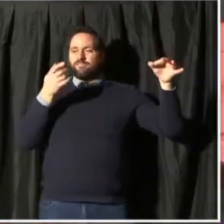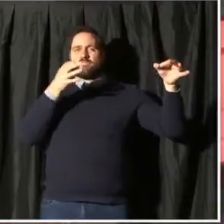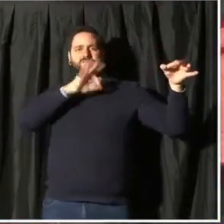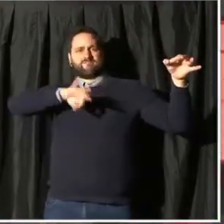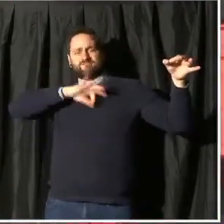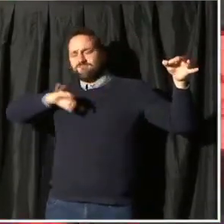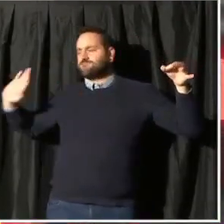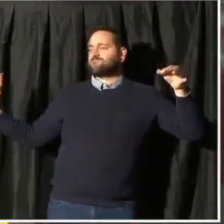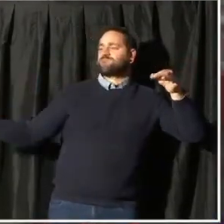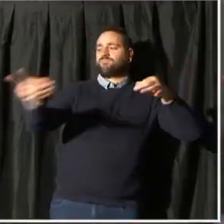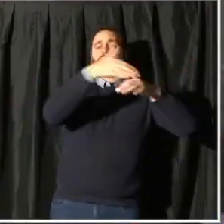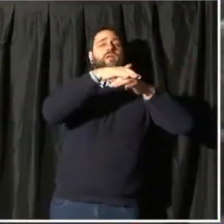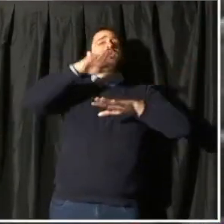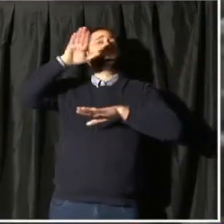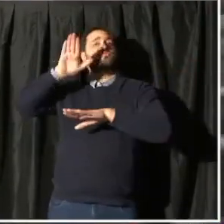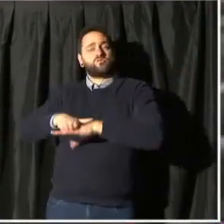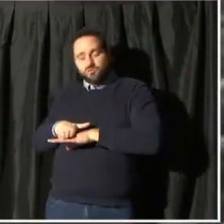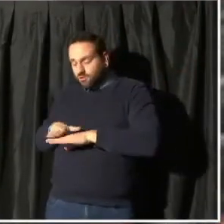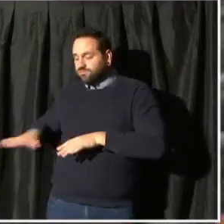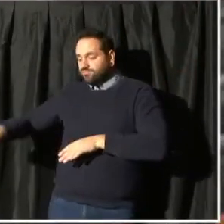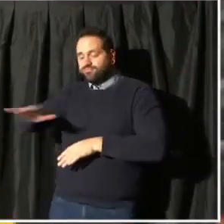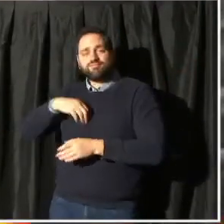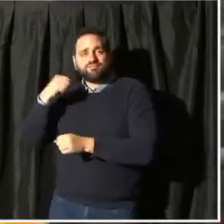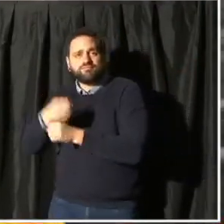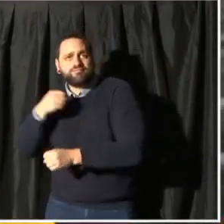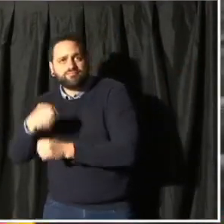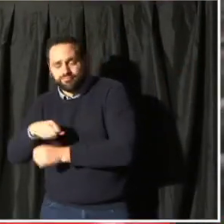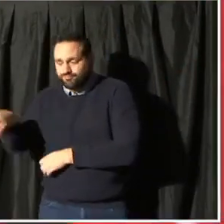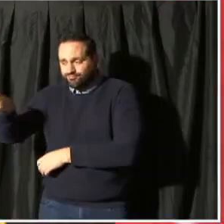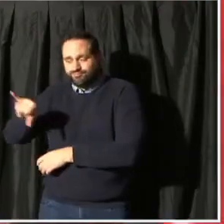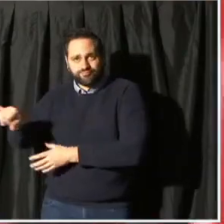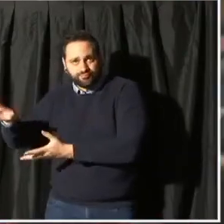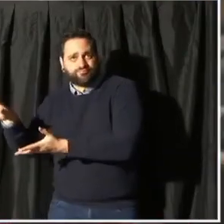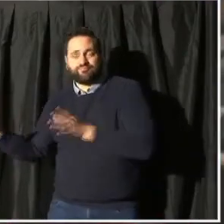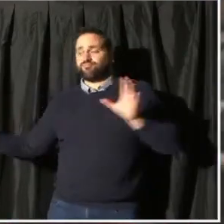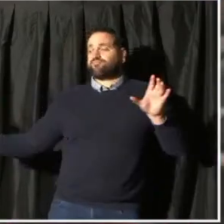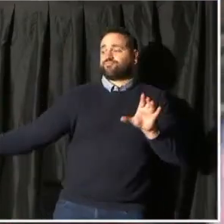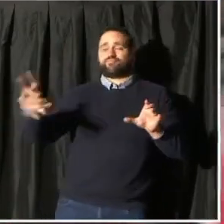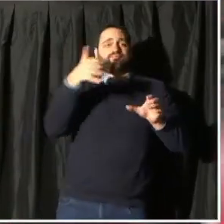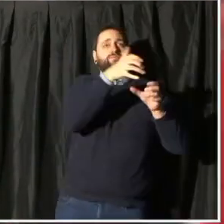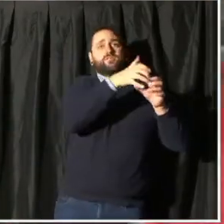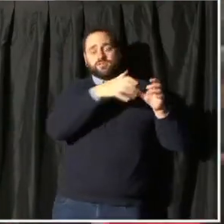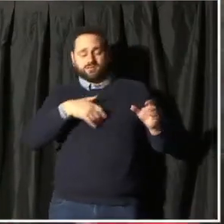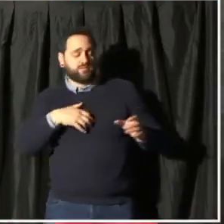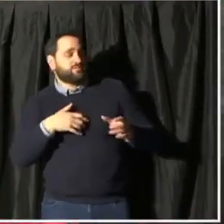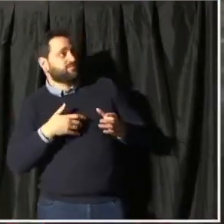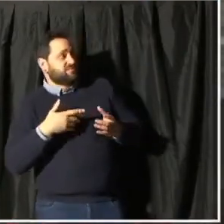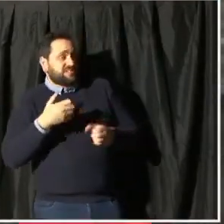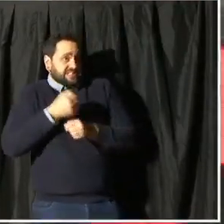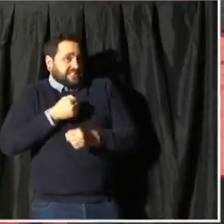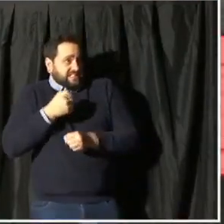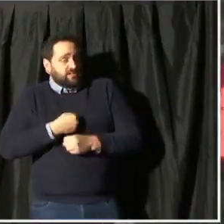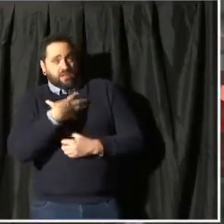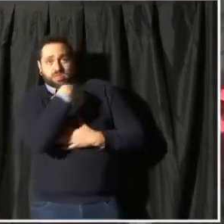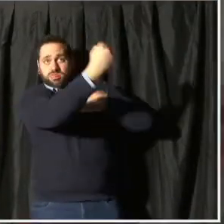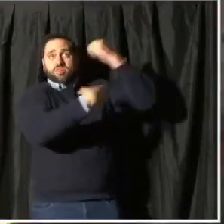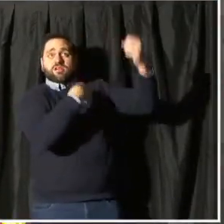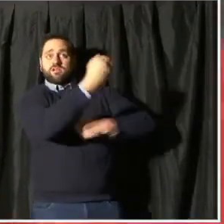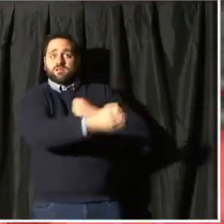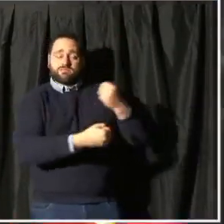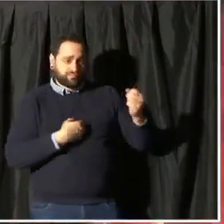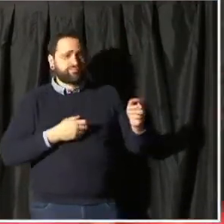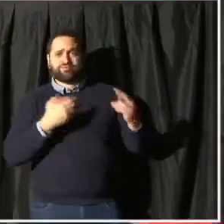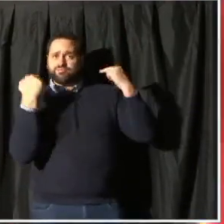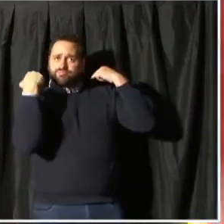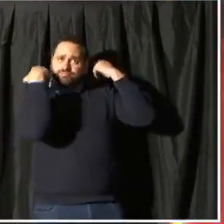de celle des ceux qui n'aspirent qu'à vivre dignement de leur travail eh bien oui nous sommes de cette gauche là